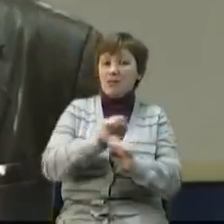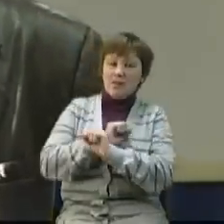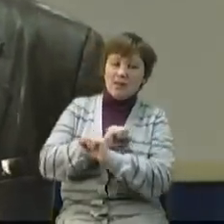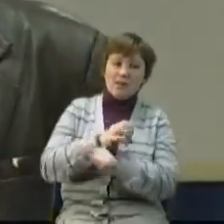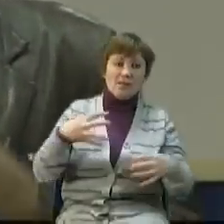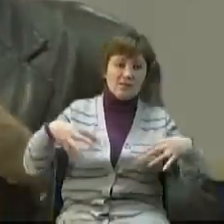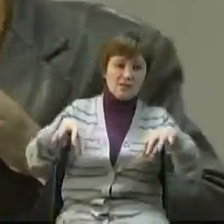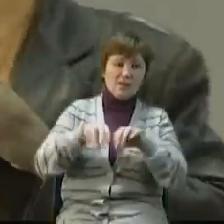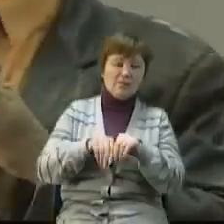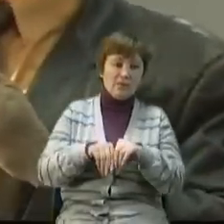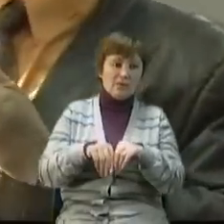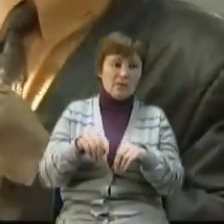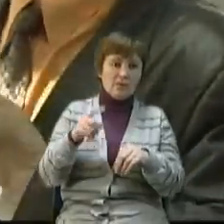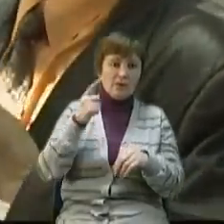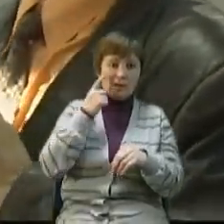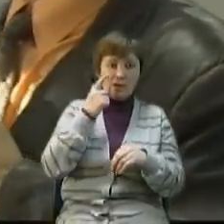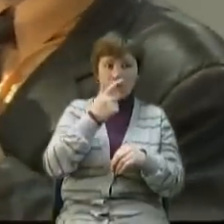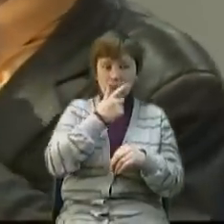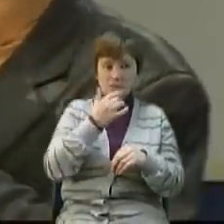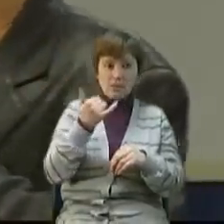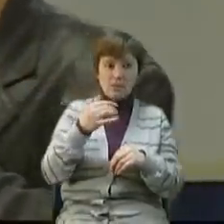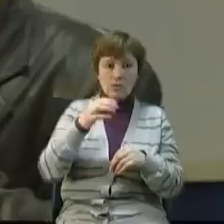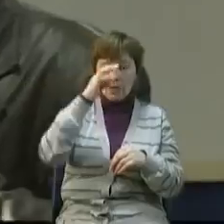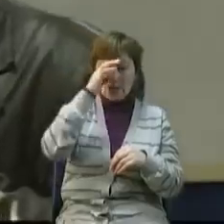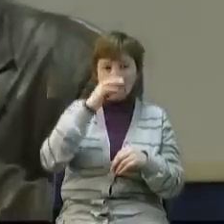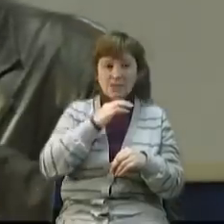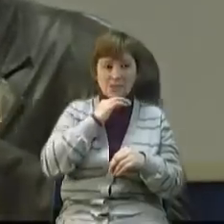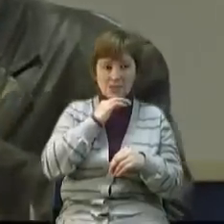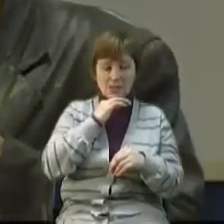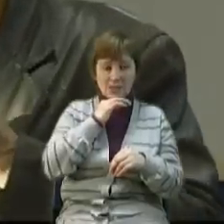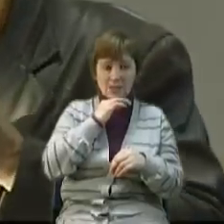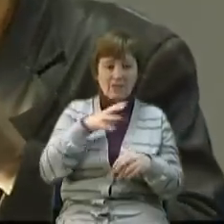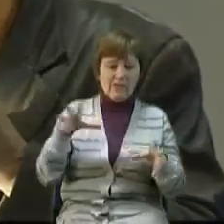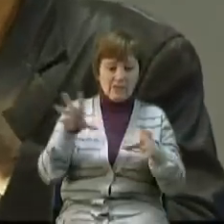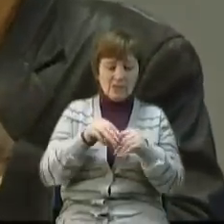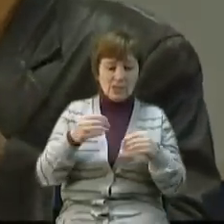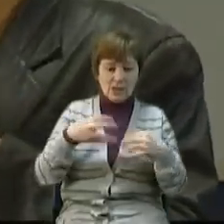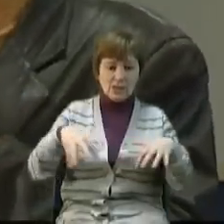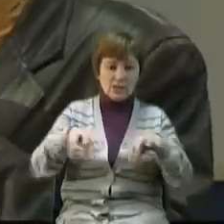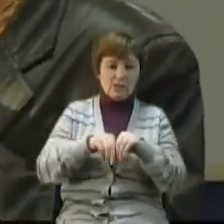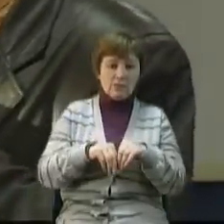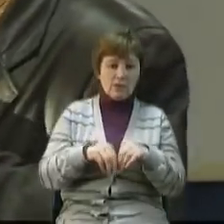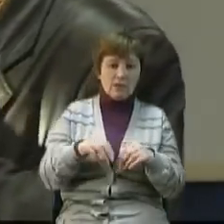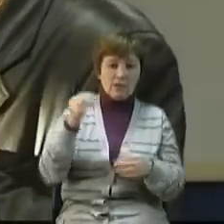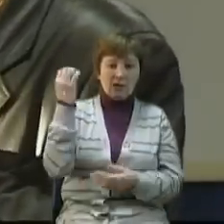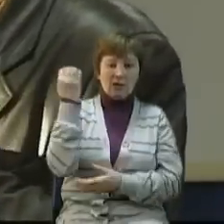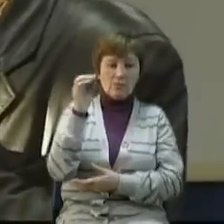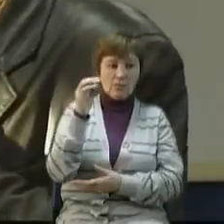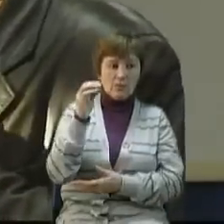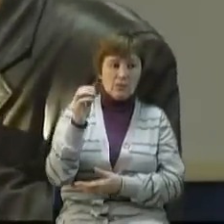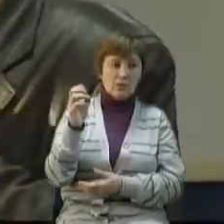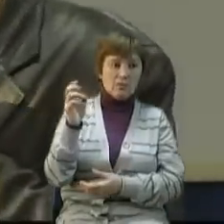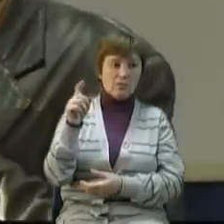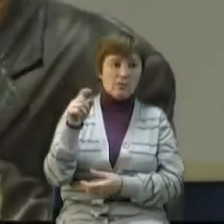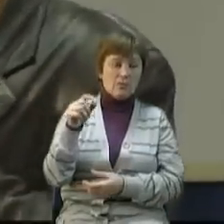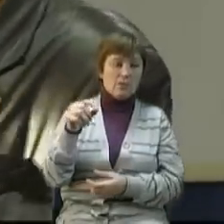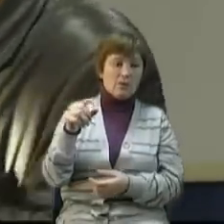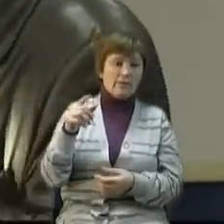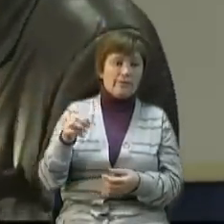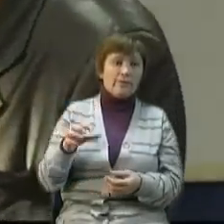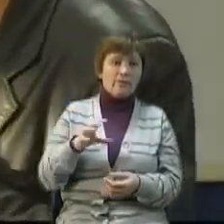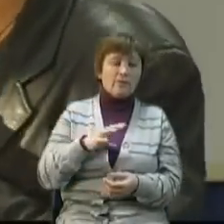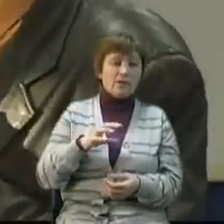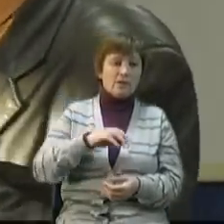поехали. И вот на глазах у отца, на глазах, в принципе, у всей семьи, этот ребенок, он подошел, там горная